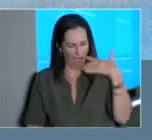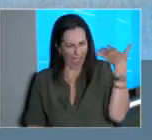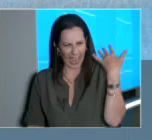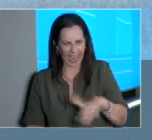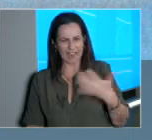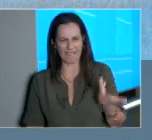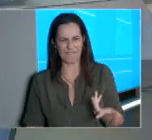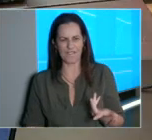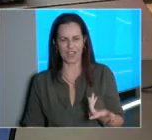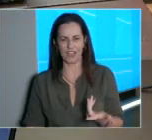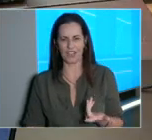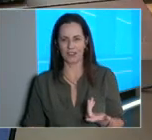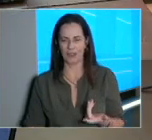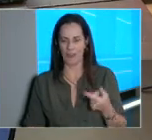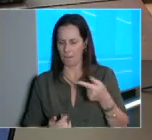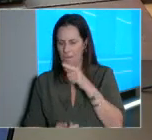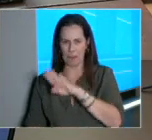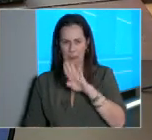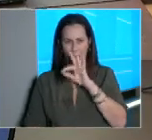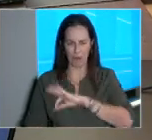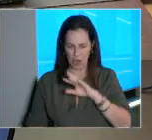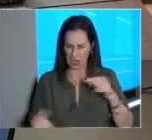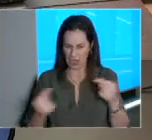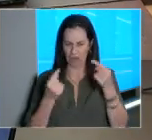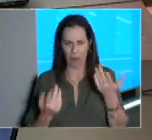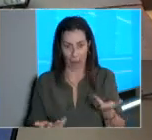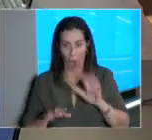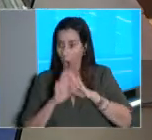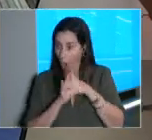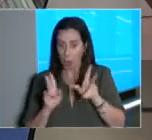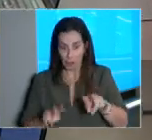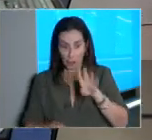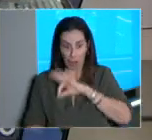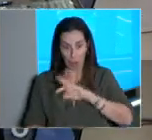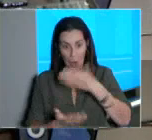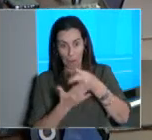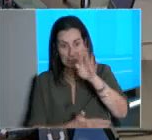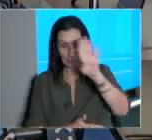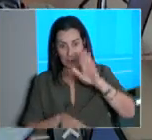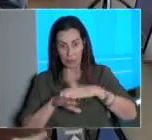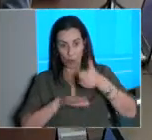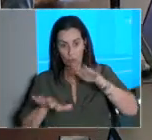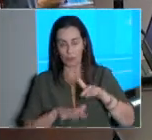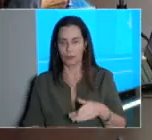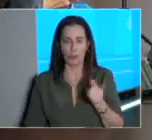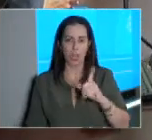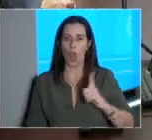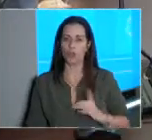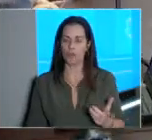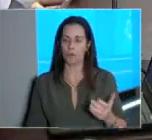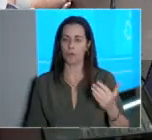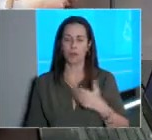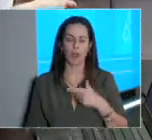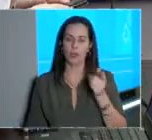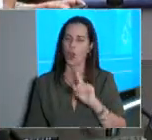בוטה, ואתה יודע, בין ראש הממשלה לבין אביגדור ליברמן, אז אחרי כל זה עוד יכול לבוא ולהמליץ על נתניהו? כי זה לא אישי.